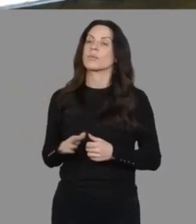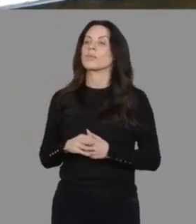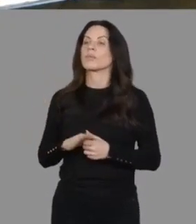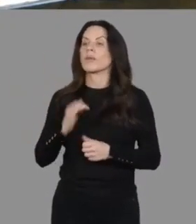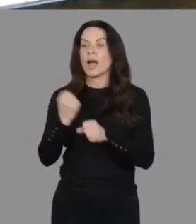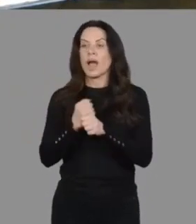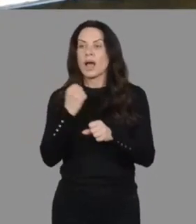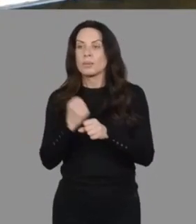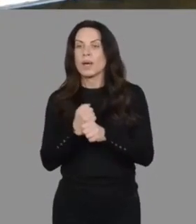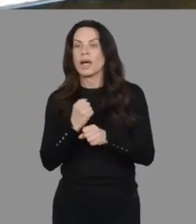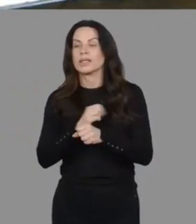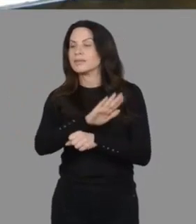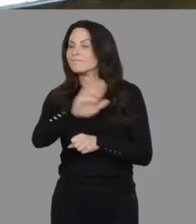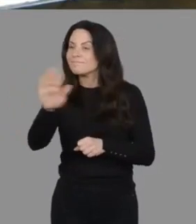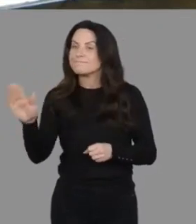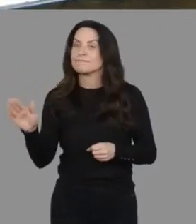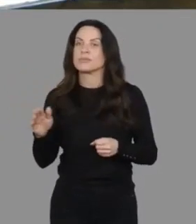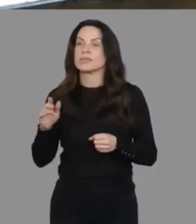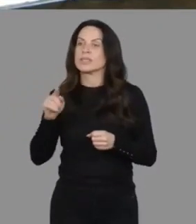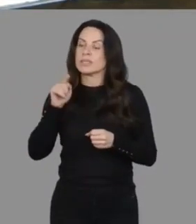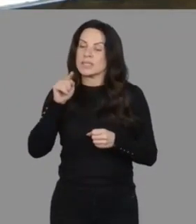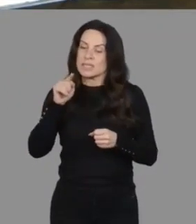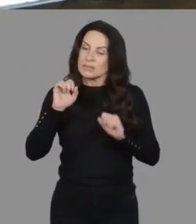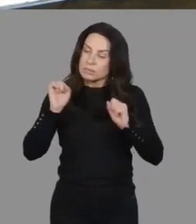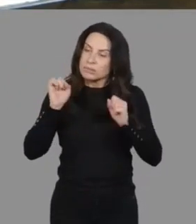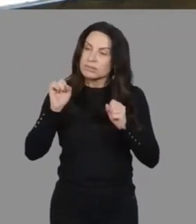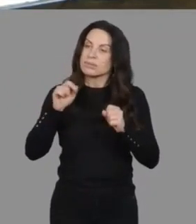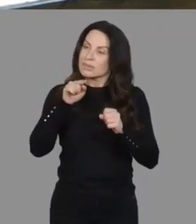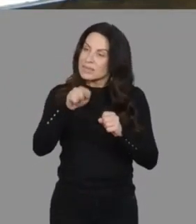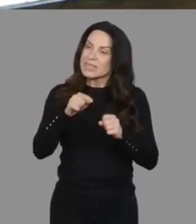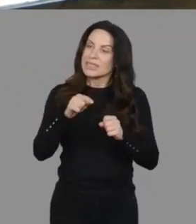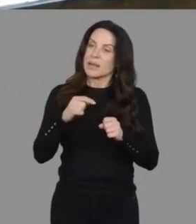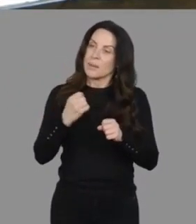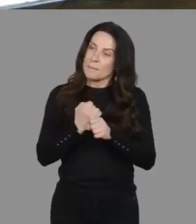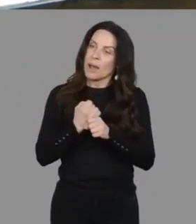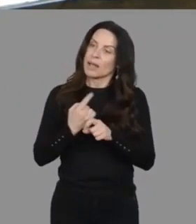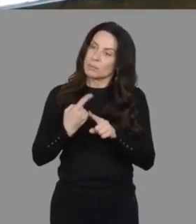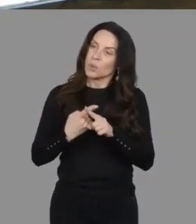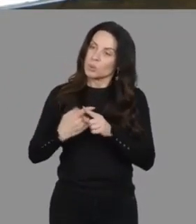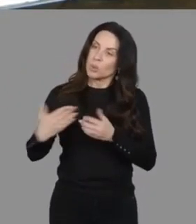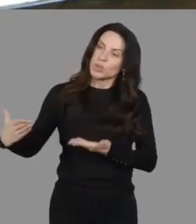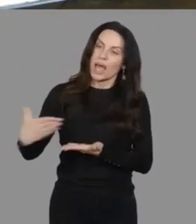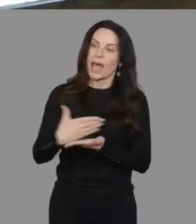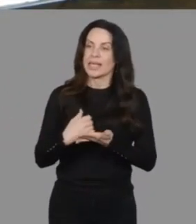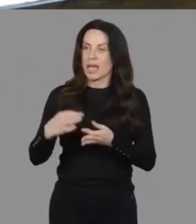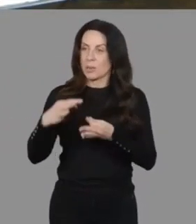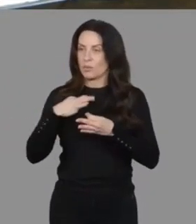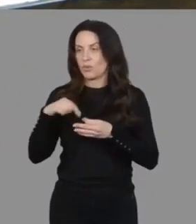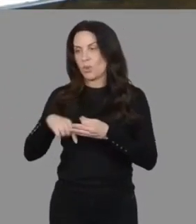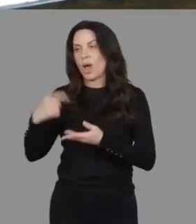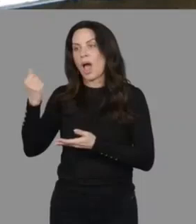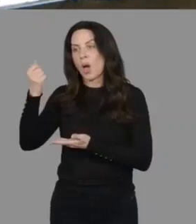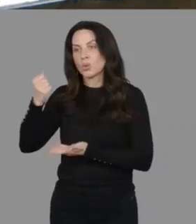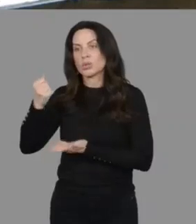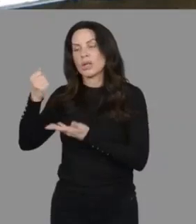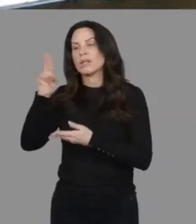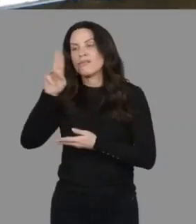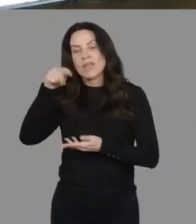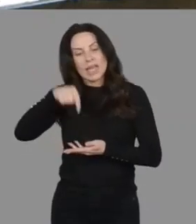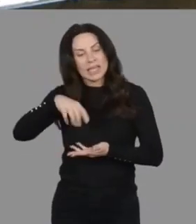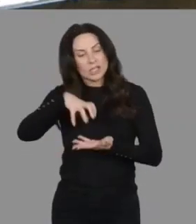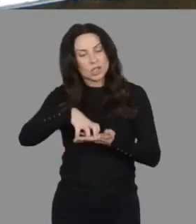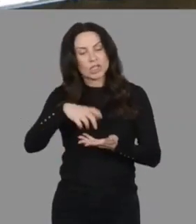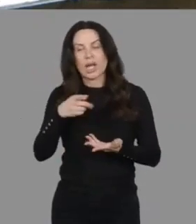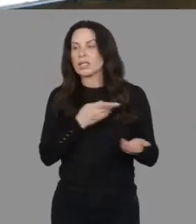mit ihrer Arbeit auch zu den Einnahmen in diesem Haushalt beitragen, bei allen, die in unserer Stadt am Band stehen, die